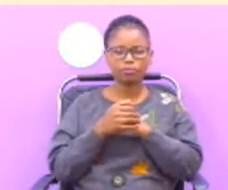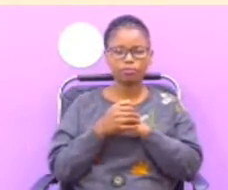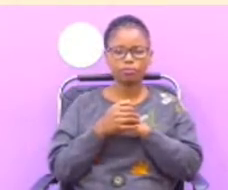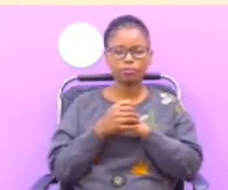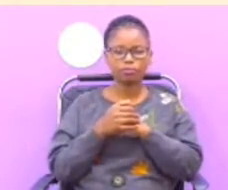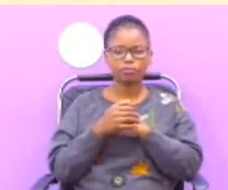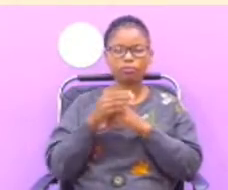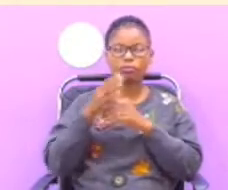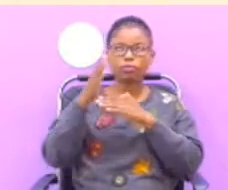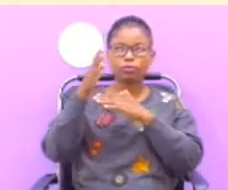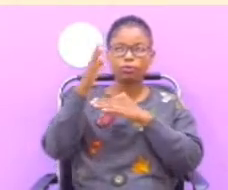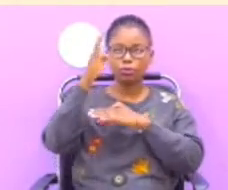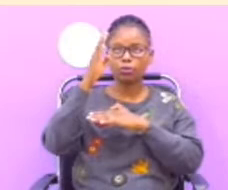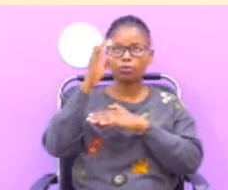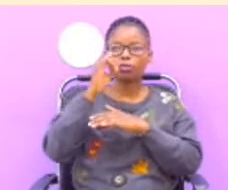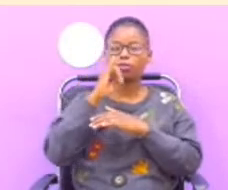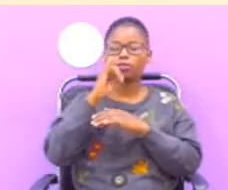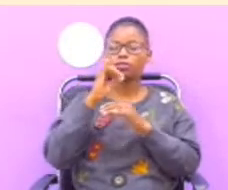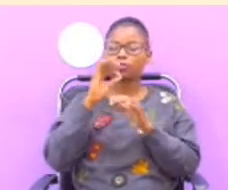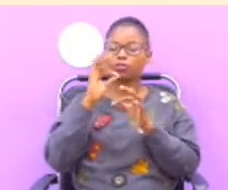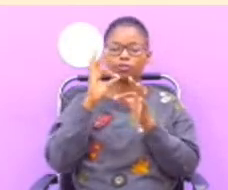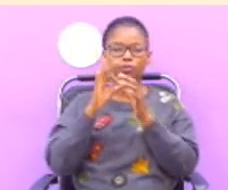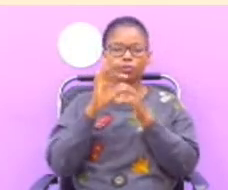ngai witu ni mwihokeku